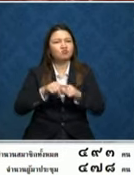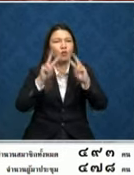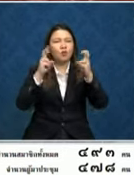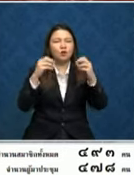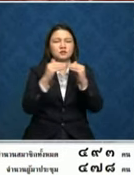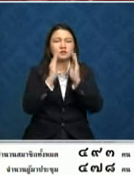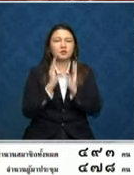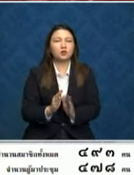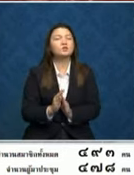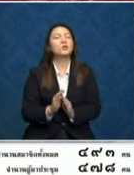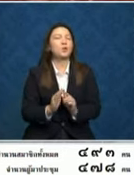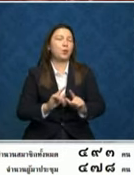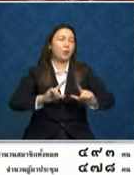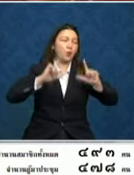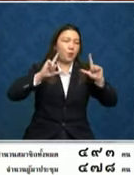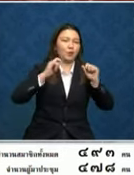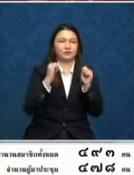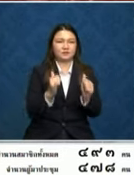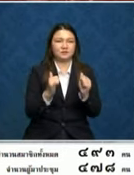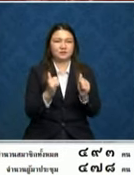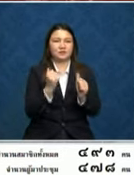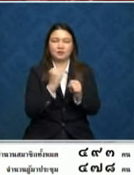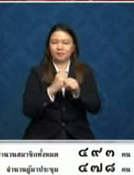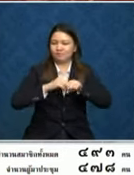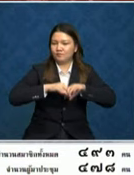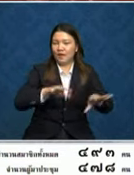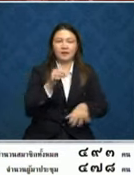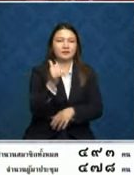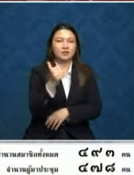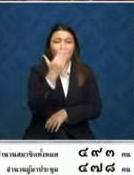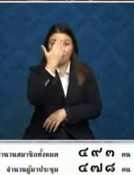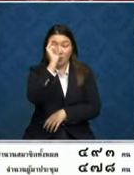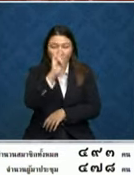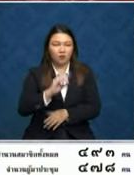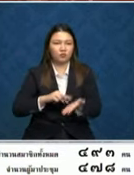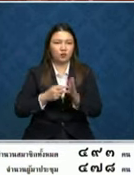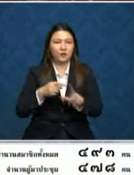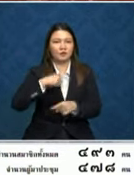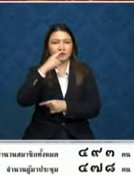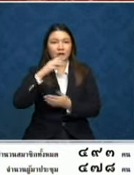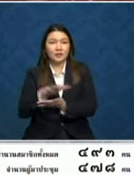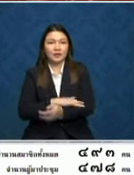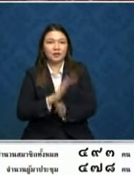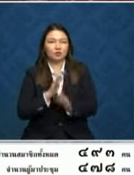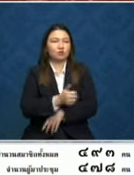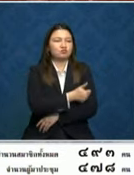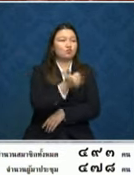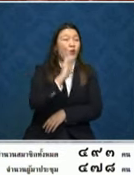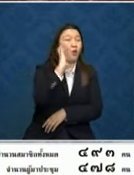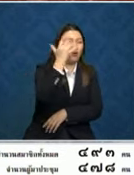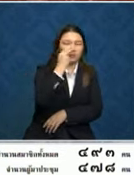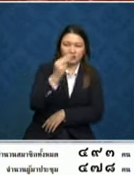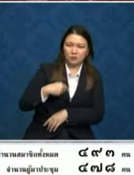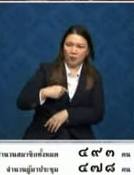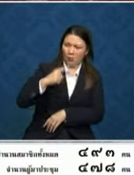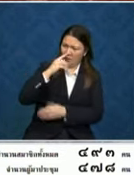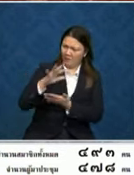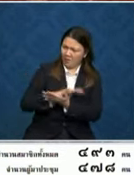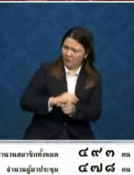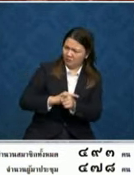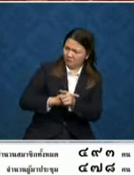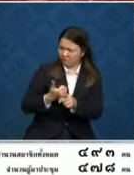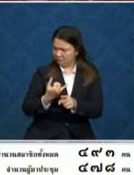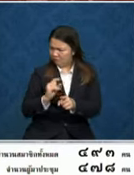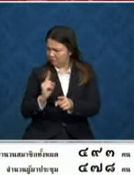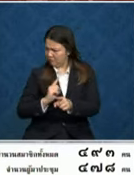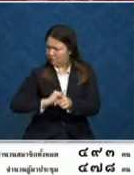เป็นเรื่องที่ดีค่ะและหลังจากที่ประเทศไทยค่ะมักจะถูกวิพากษ์วิจารณ์นะคะในเวทีโลกมาอย่างต่อเนื่องในเรื่องนี้นะคะแต่ดิ